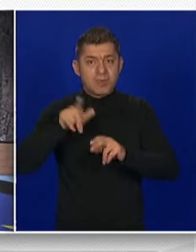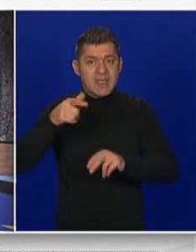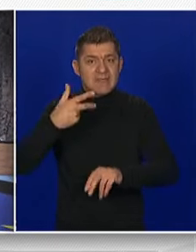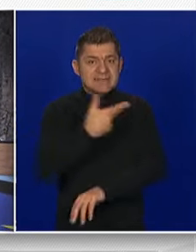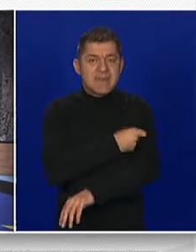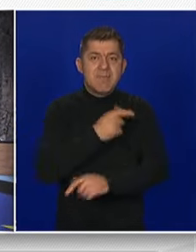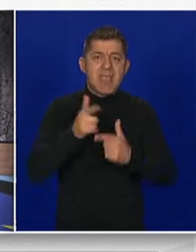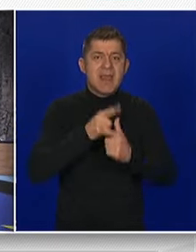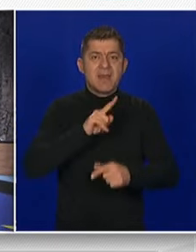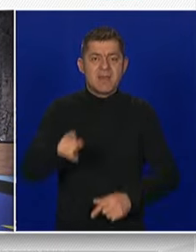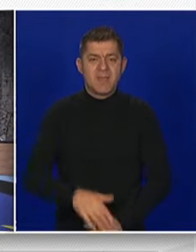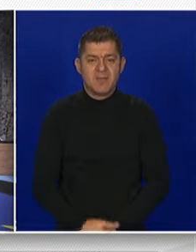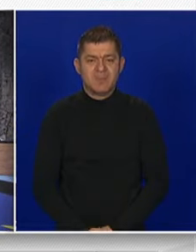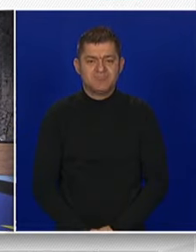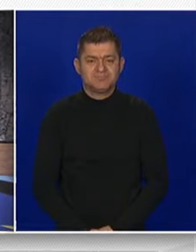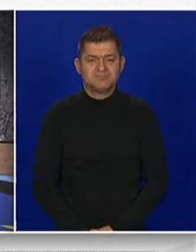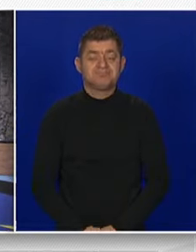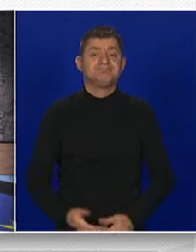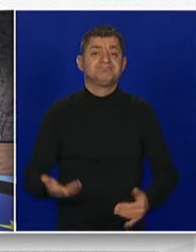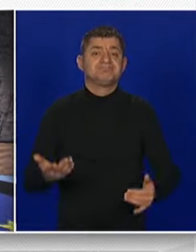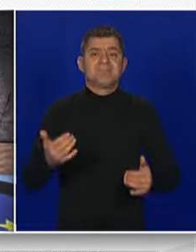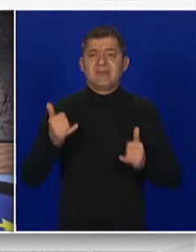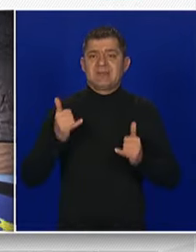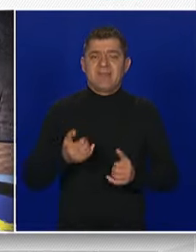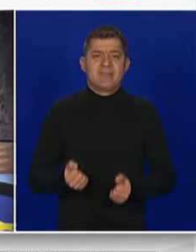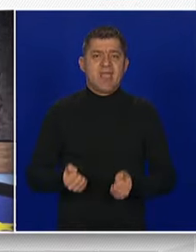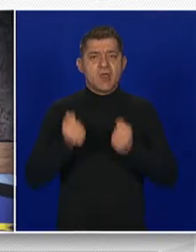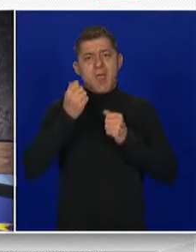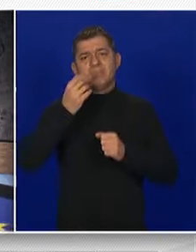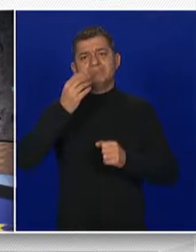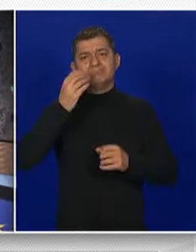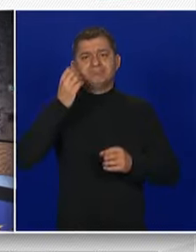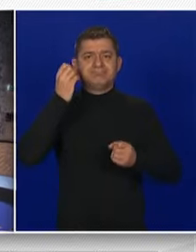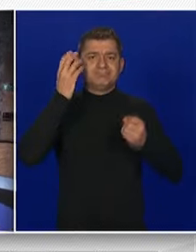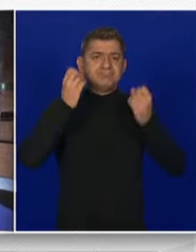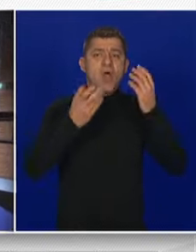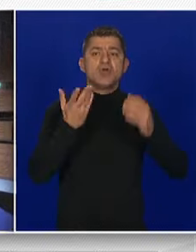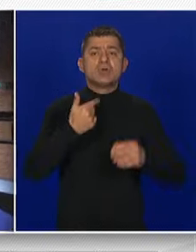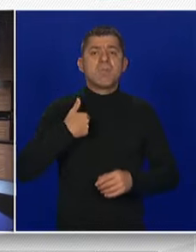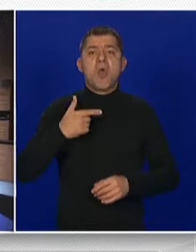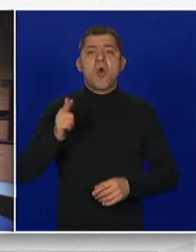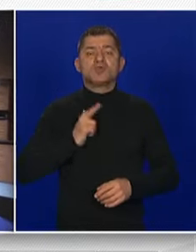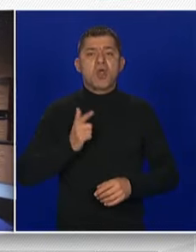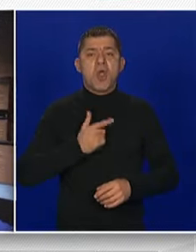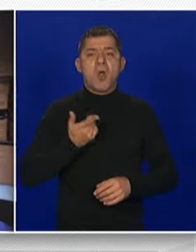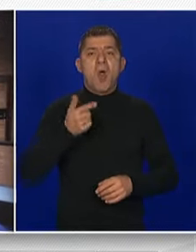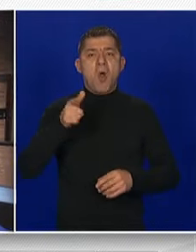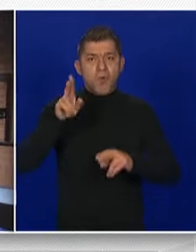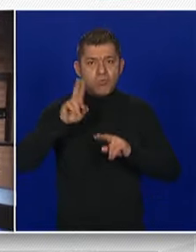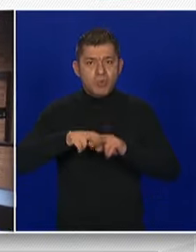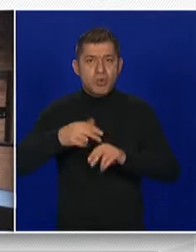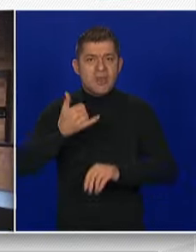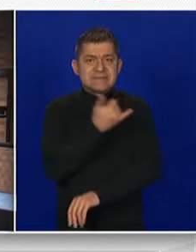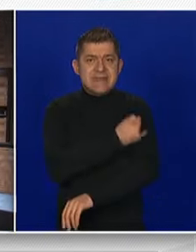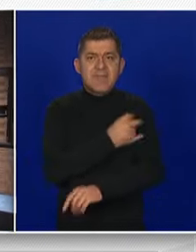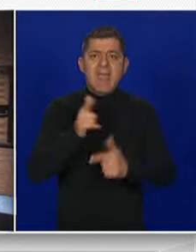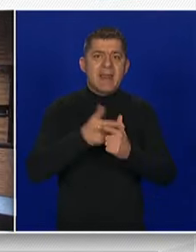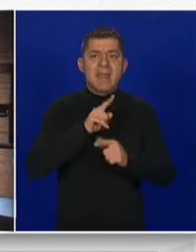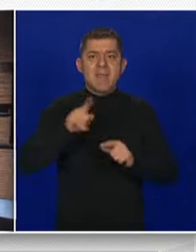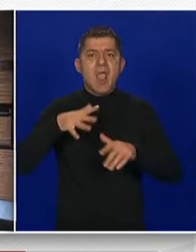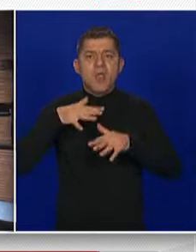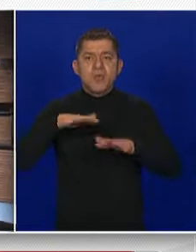Pa jako je teško prognozirati to i reći što očekujemo. U svakom